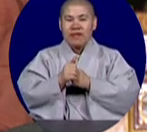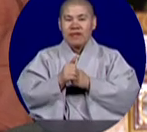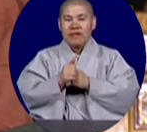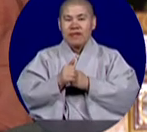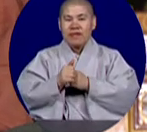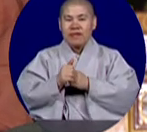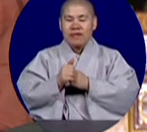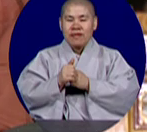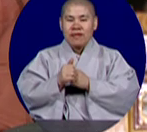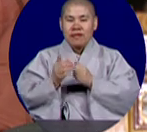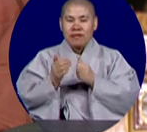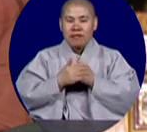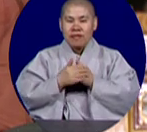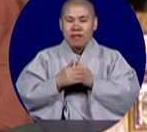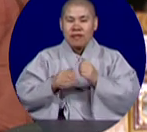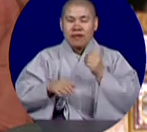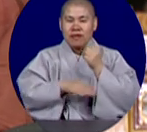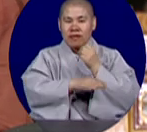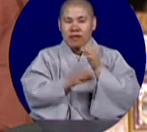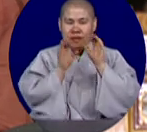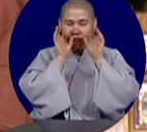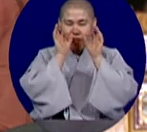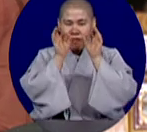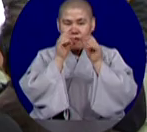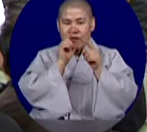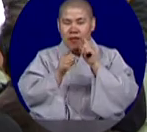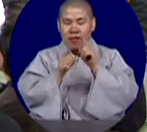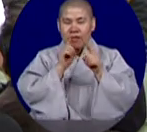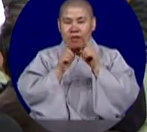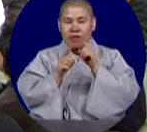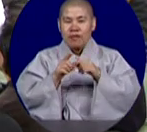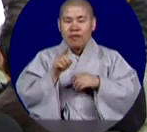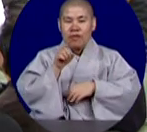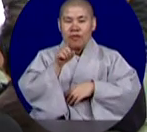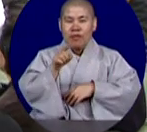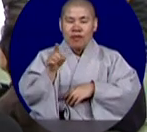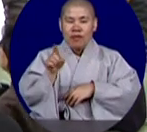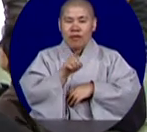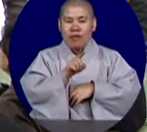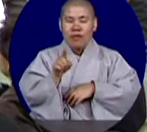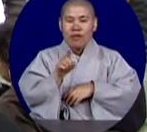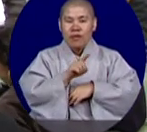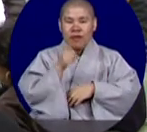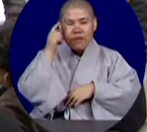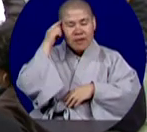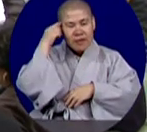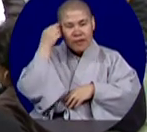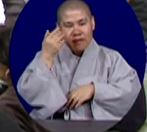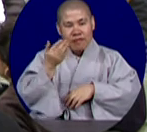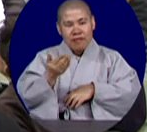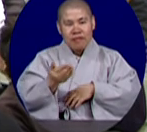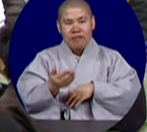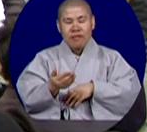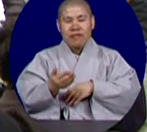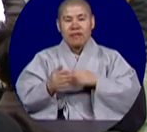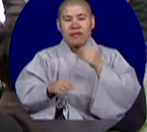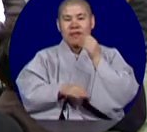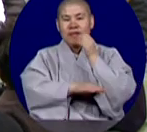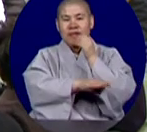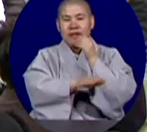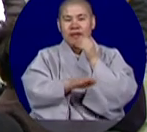그래서 그림자를 보고 얘기를 해요. 너 어디서 왔냐? 그래.